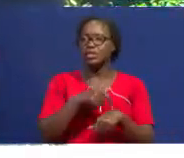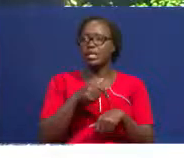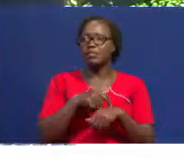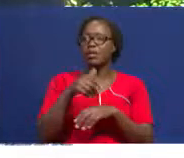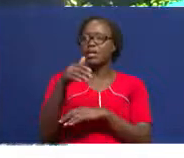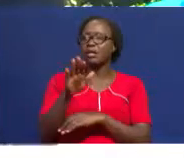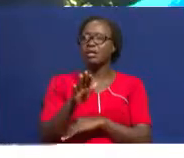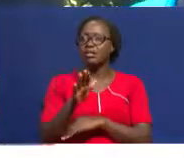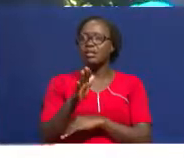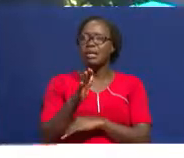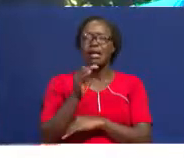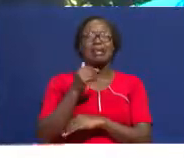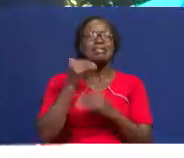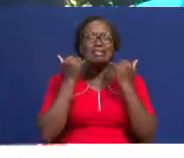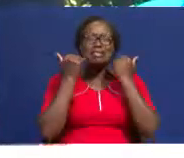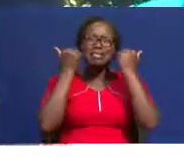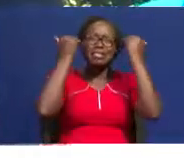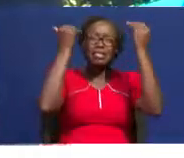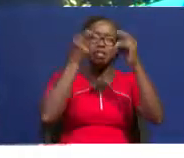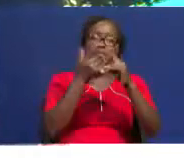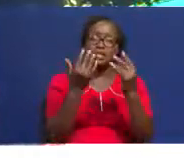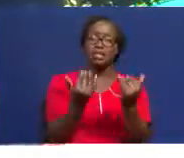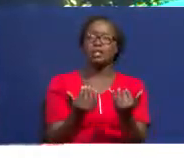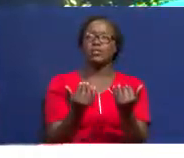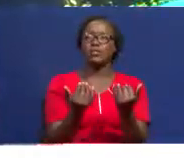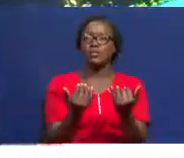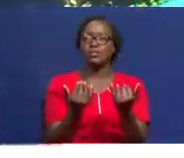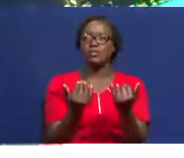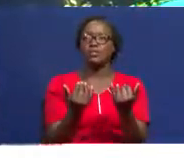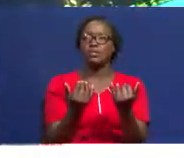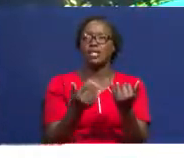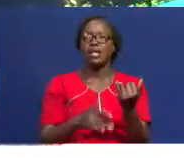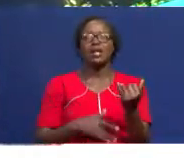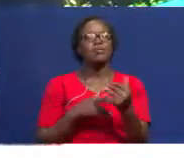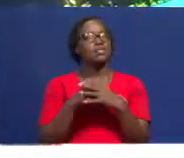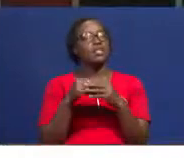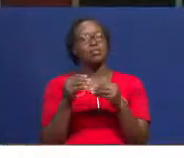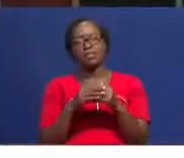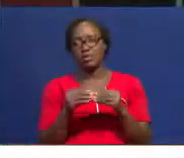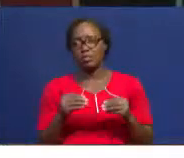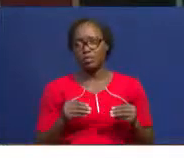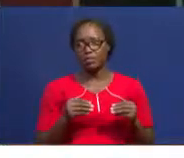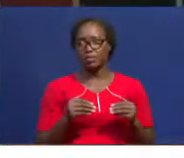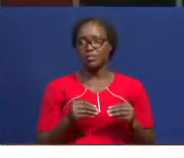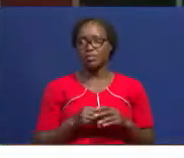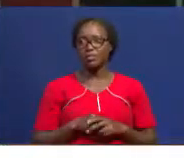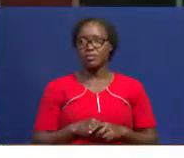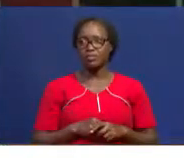nje, nilikuwa na a lot of stress. Lakini sahi, na feel niko comfortable now.